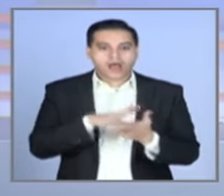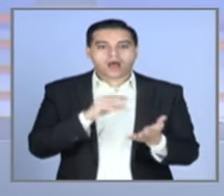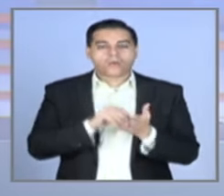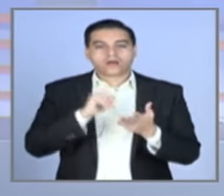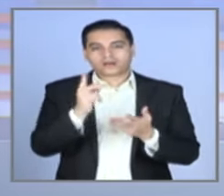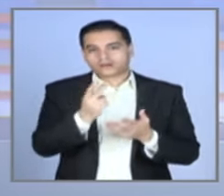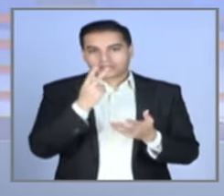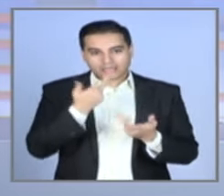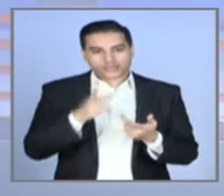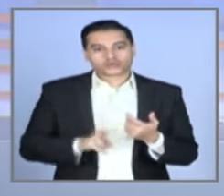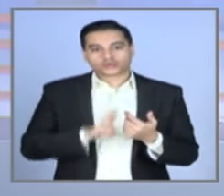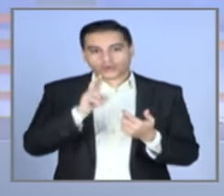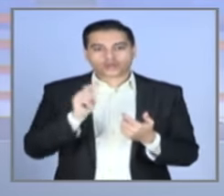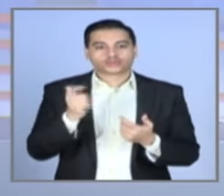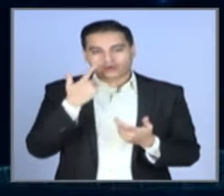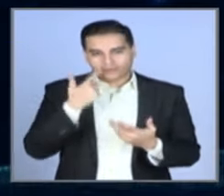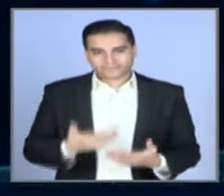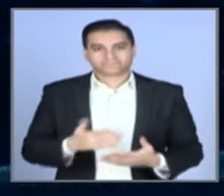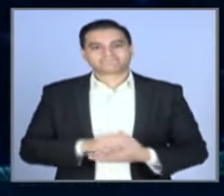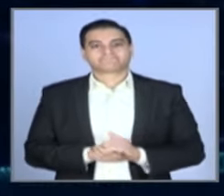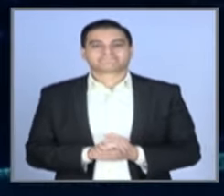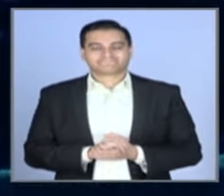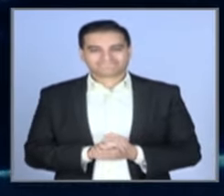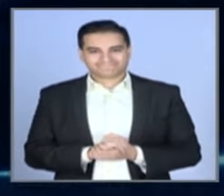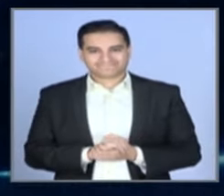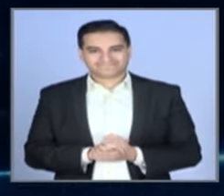وأول حاجة بنبتدي بيها هي سؤال السرعة.